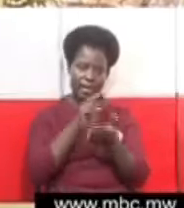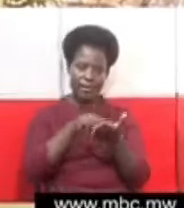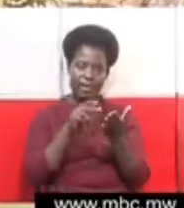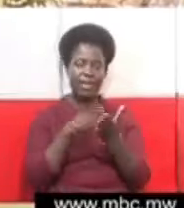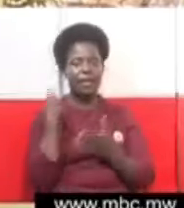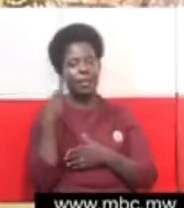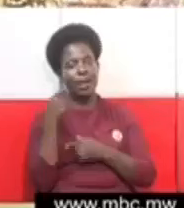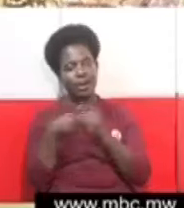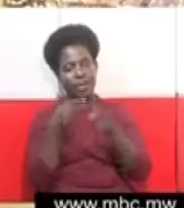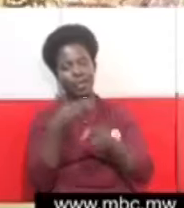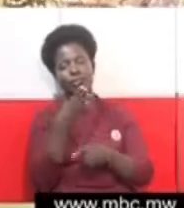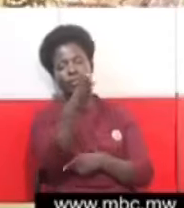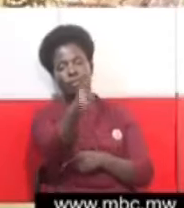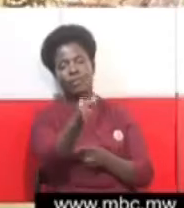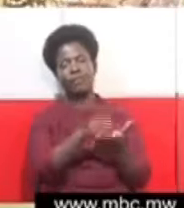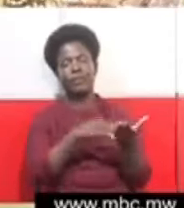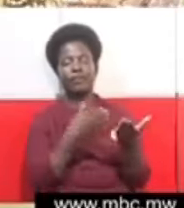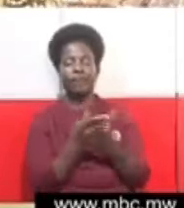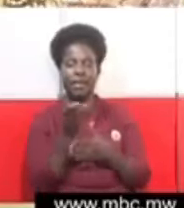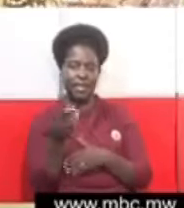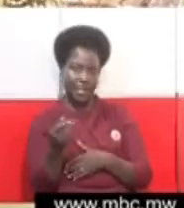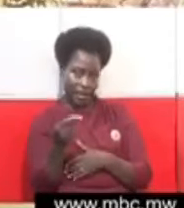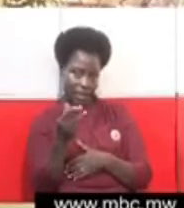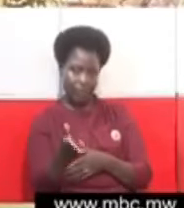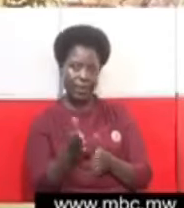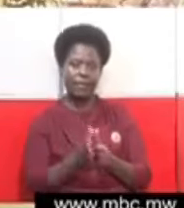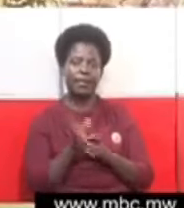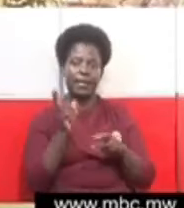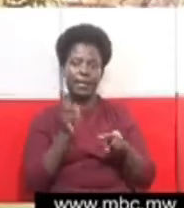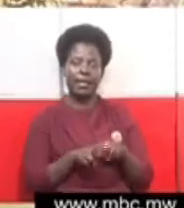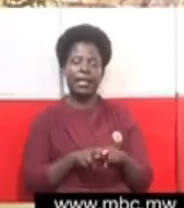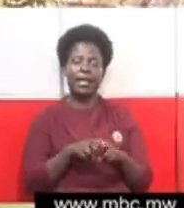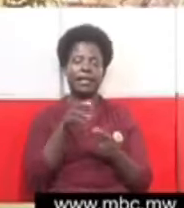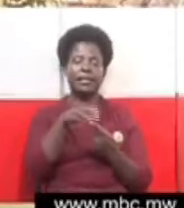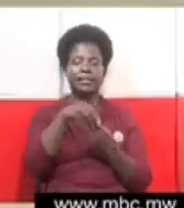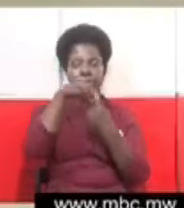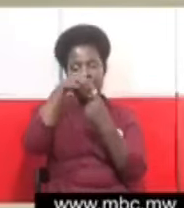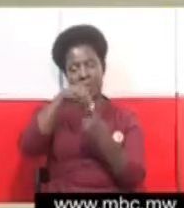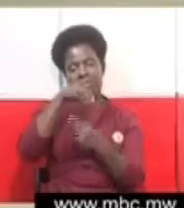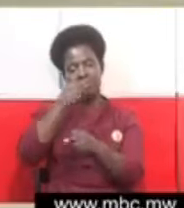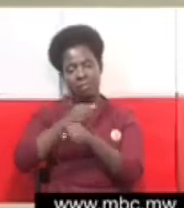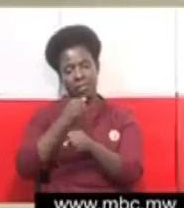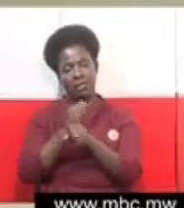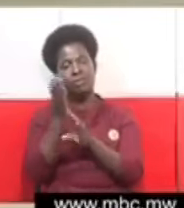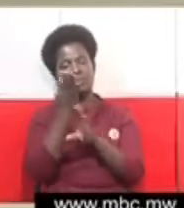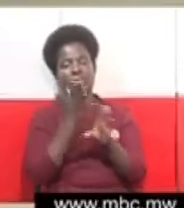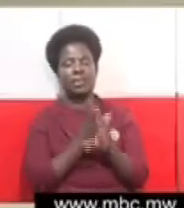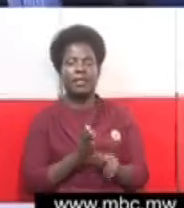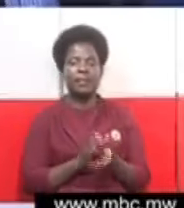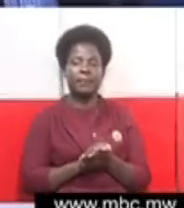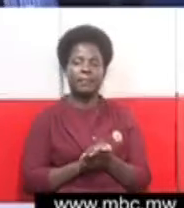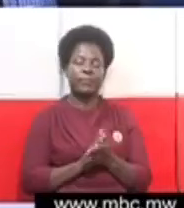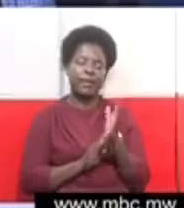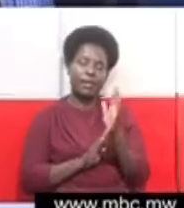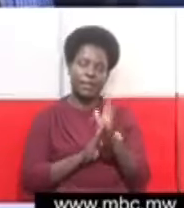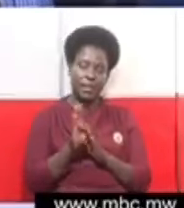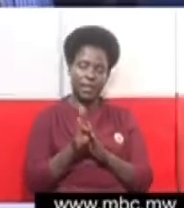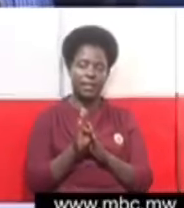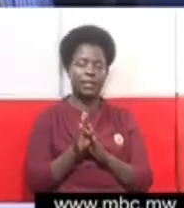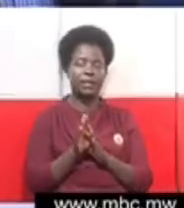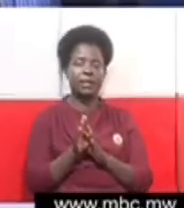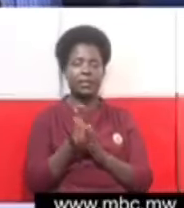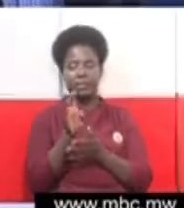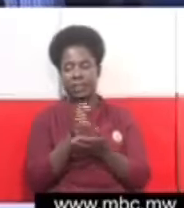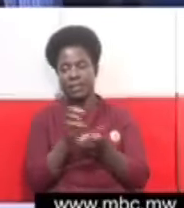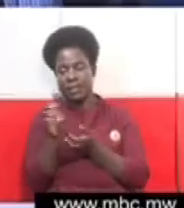patsogole foti ndrama imeneno ikhalepo yapadera ikagwira ntchito zosiyana siyana zachitukuko